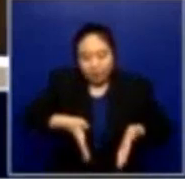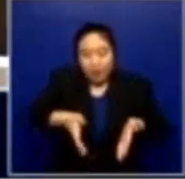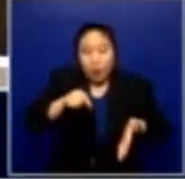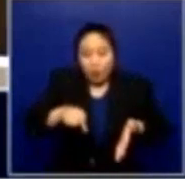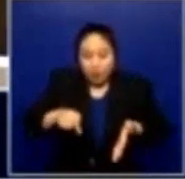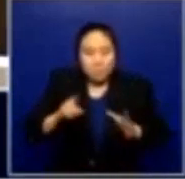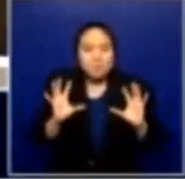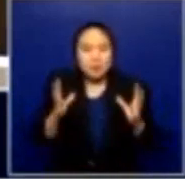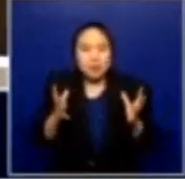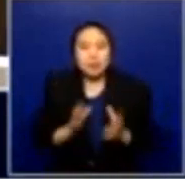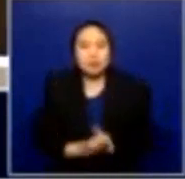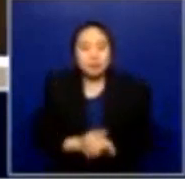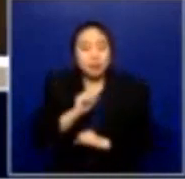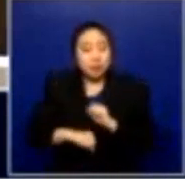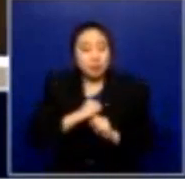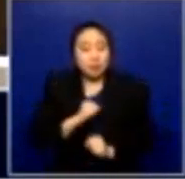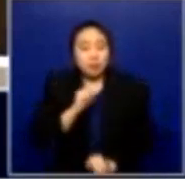ครับซึ่งในปี